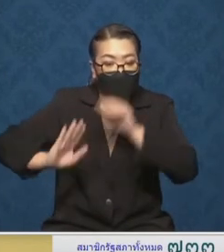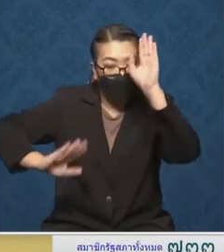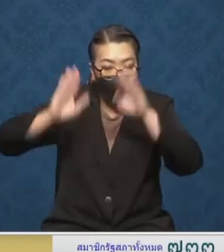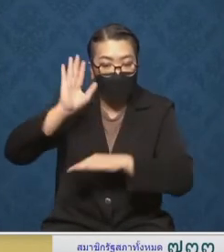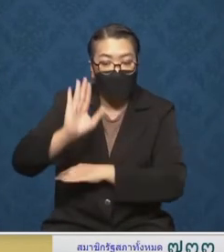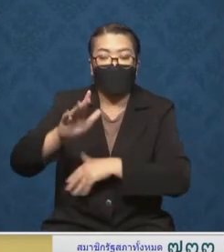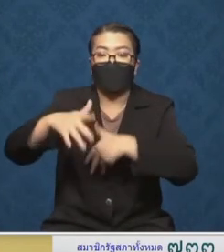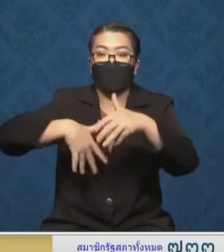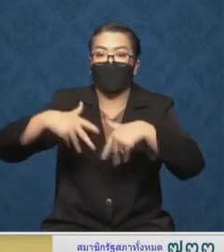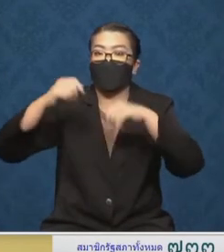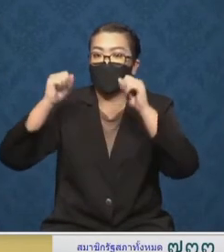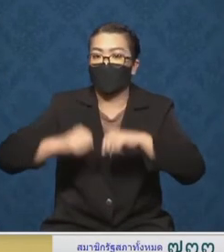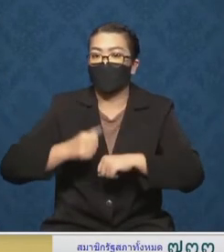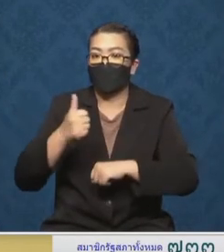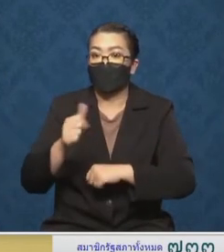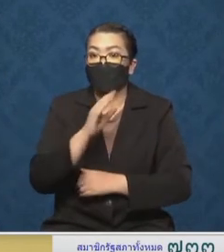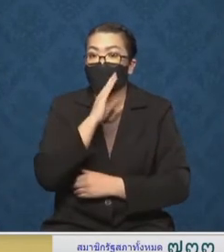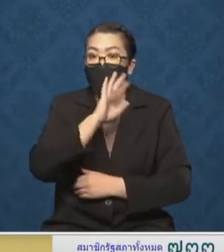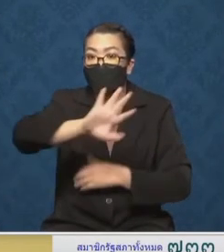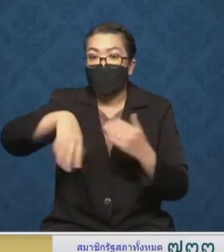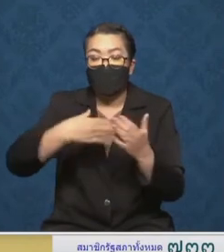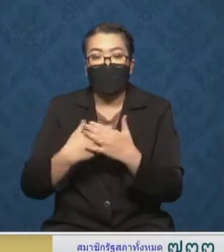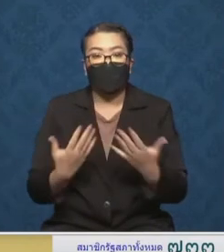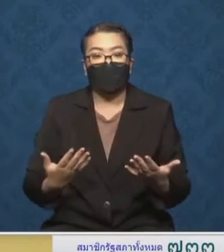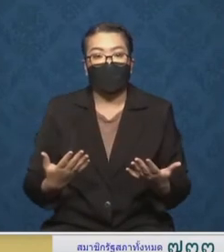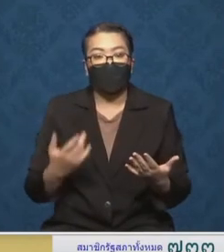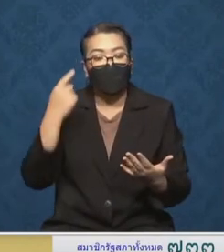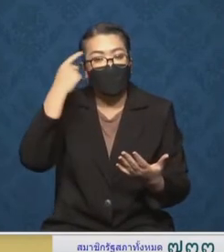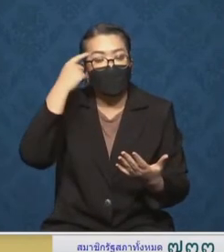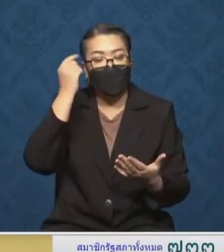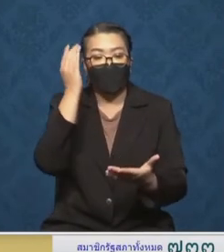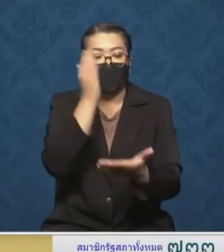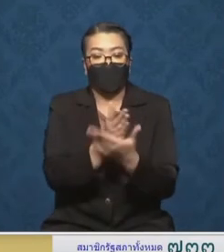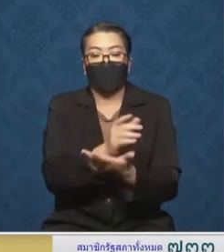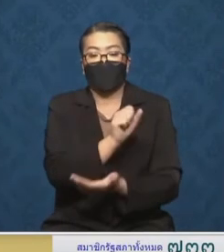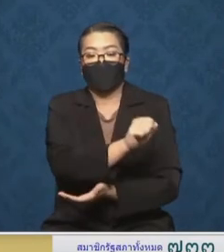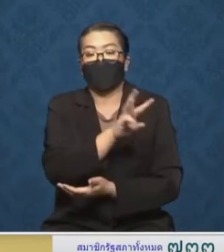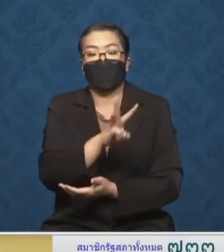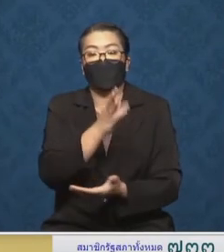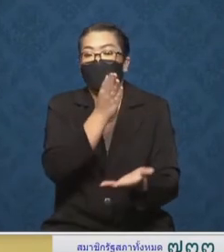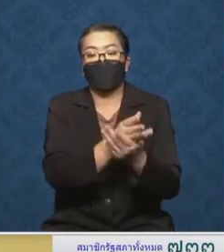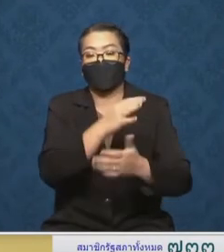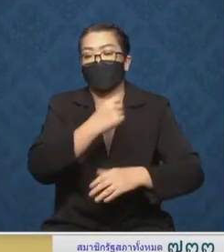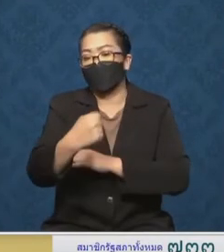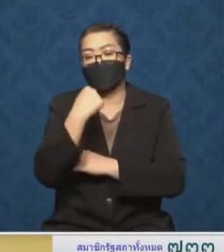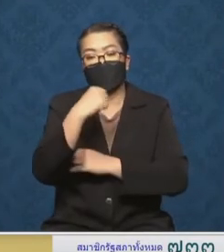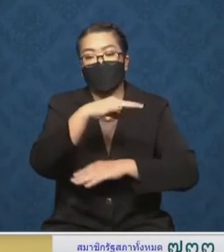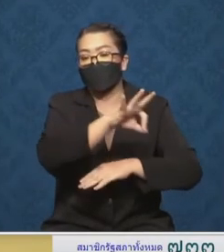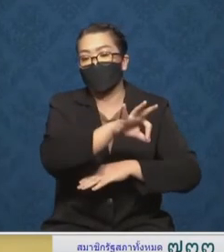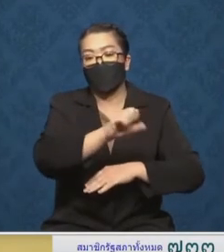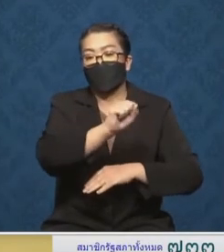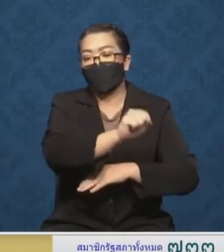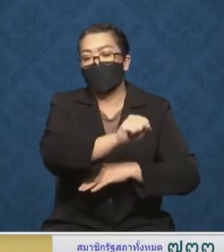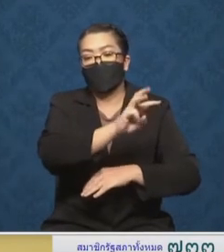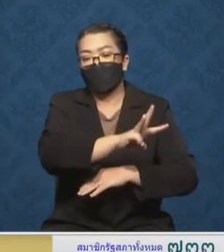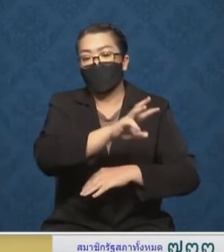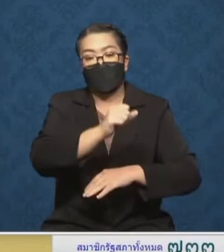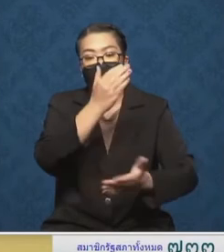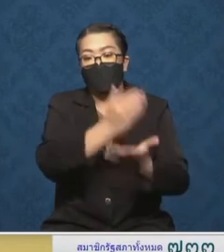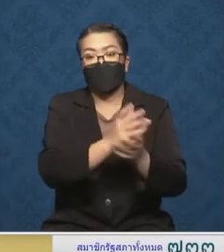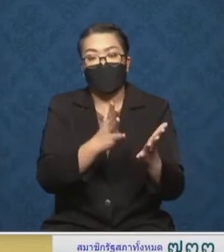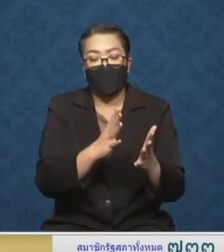หากเราไม่สามารถปิดสวิตช์สวได้การแก้ไขรัฐธรรมนูญในรอบนี้จะไม่มีความหมายครับ